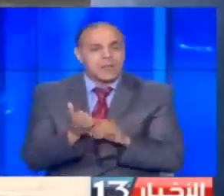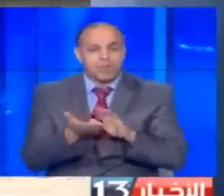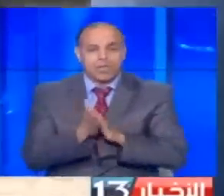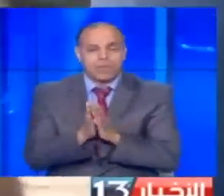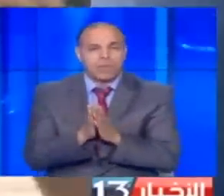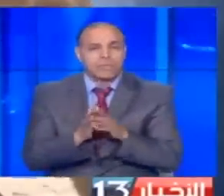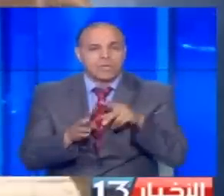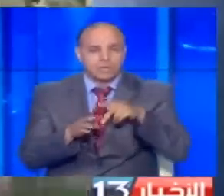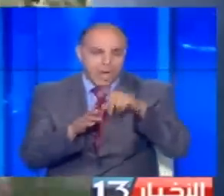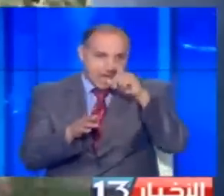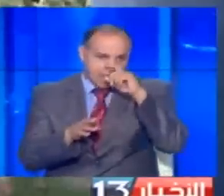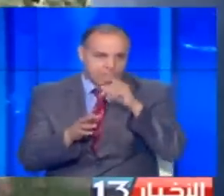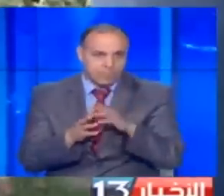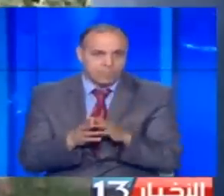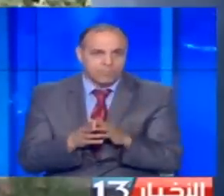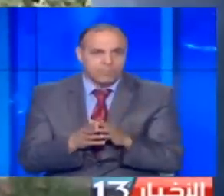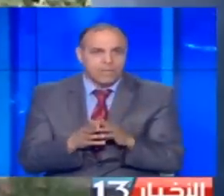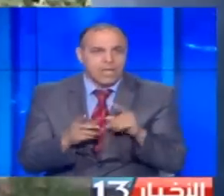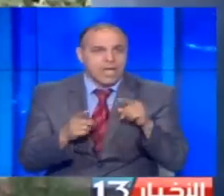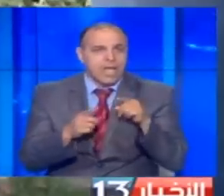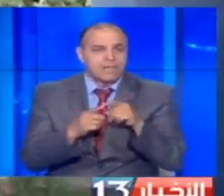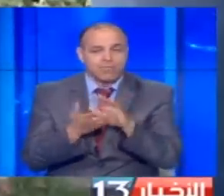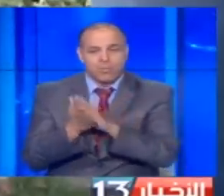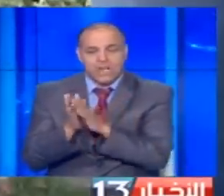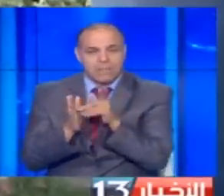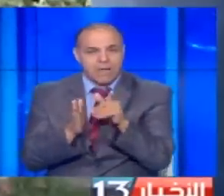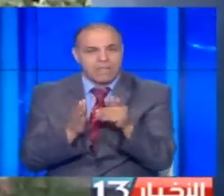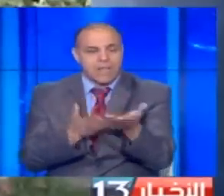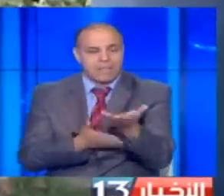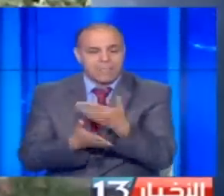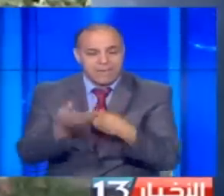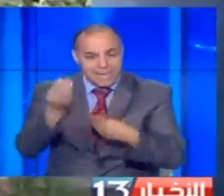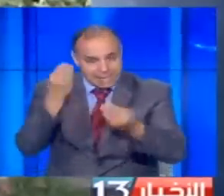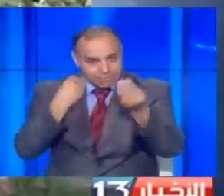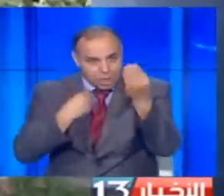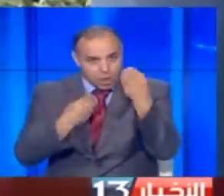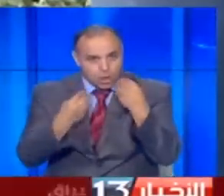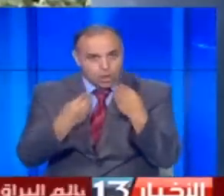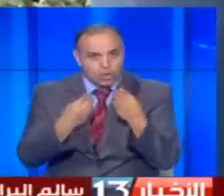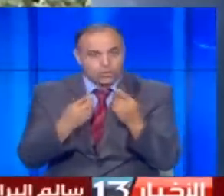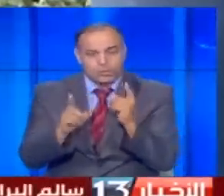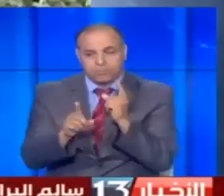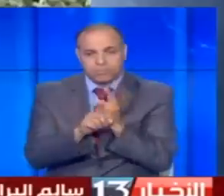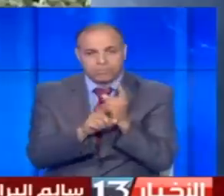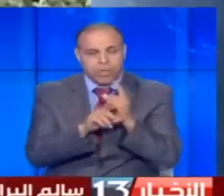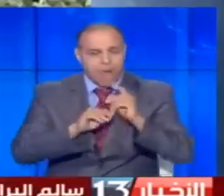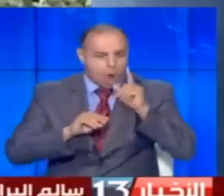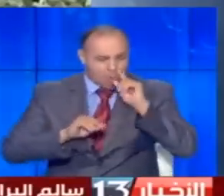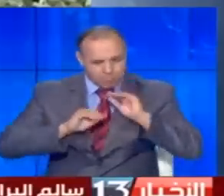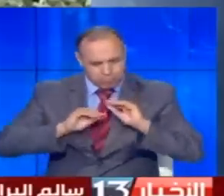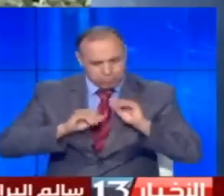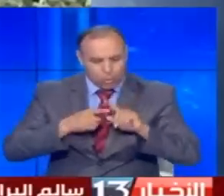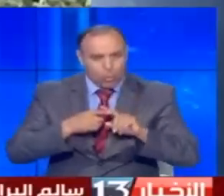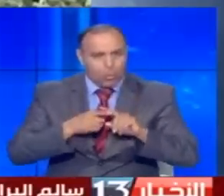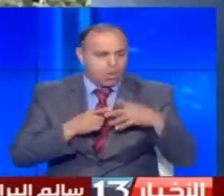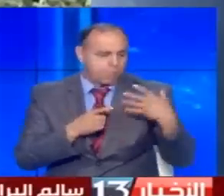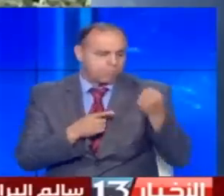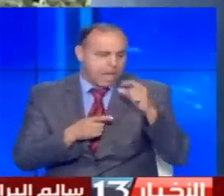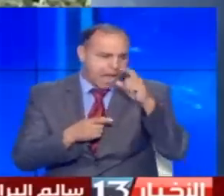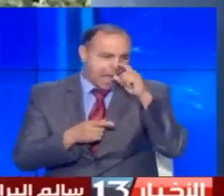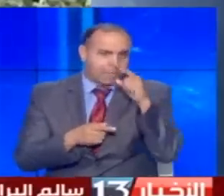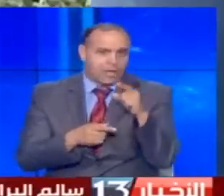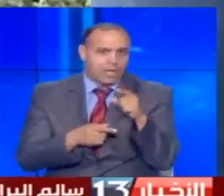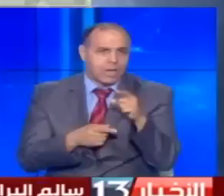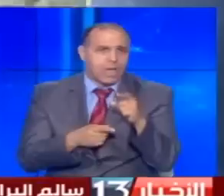الجواد العربي الهدف من اهداف المنظمه انه تبادل الخبرات الالتقاء بين المربين ومالك هي الخيل العربيه